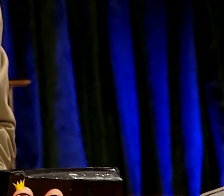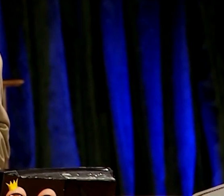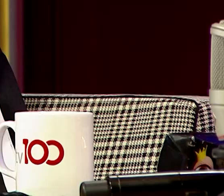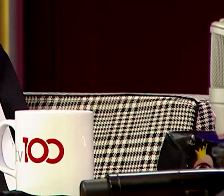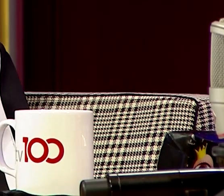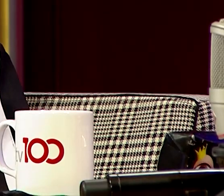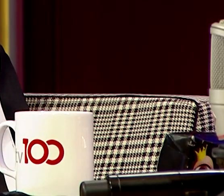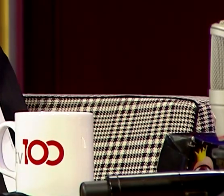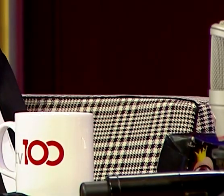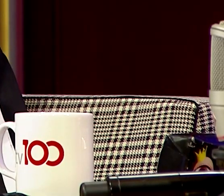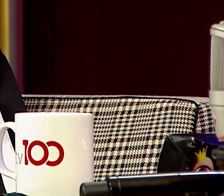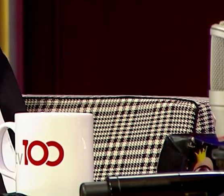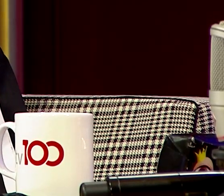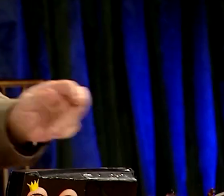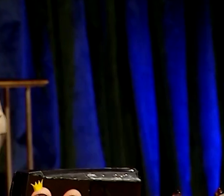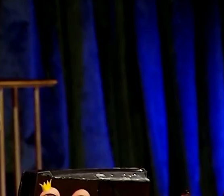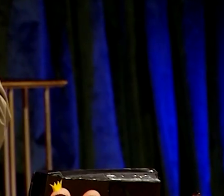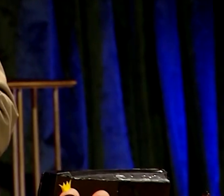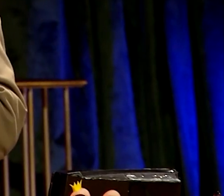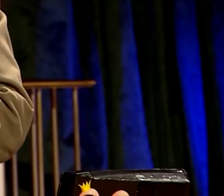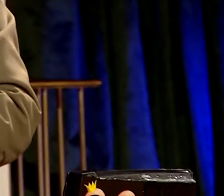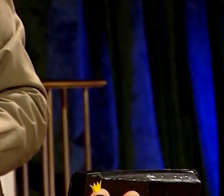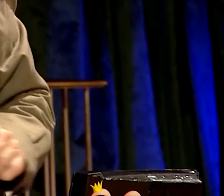işlerini bırakmış. Para işlerini